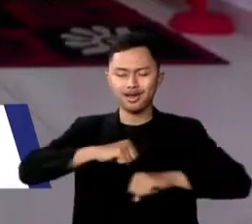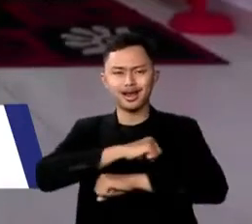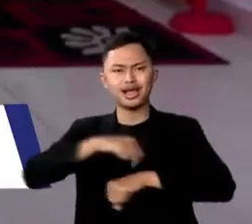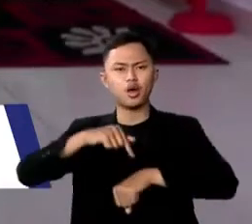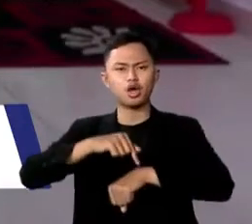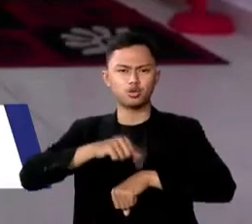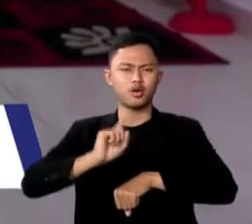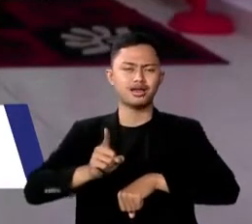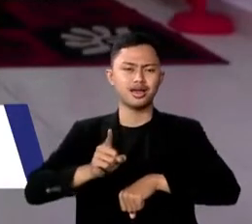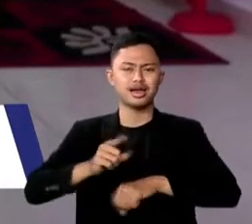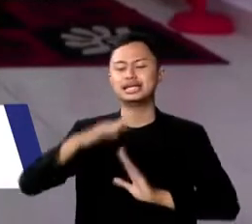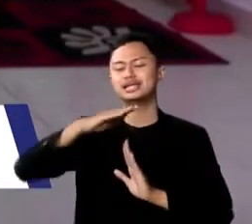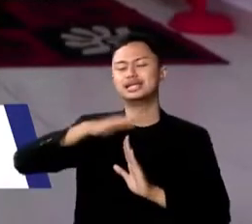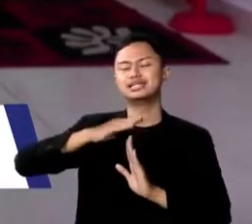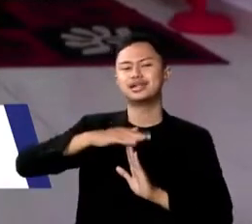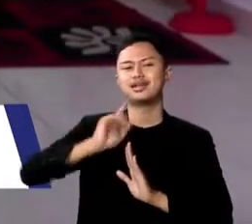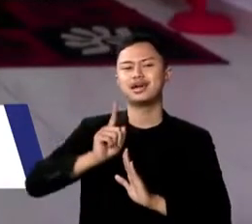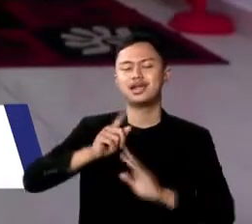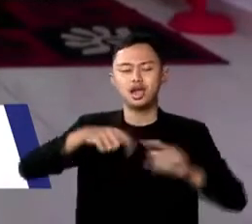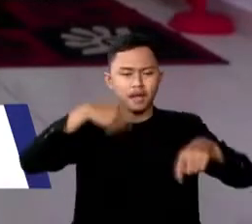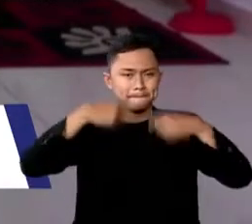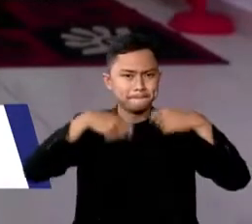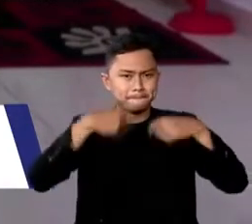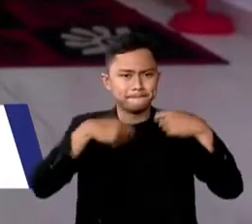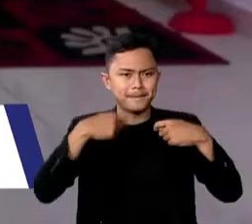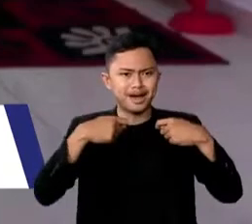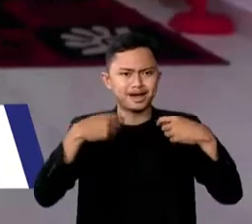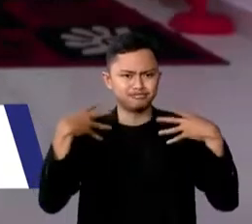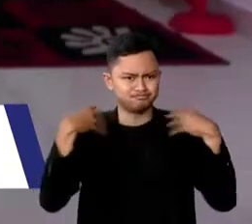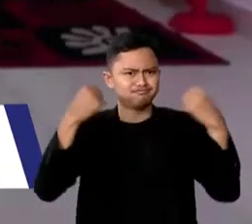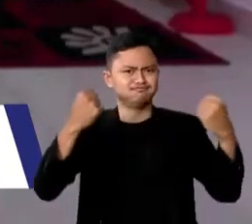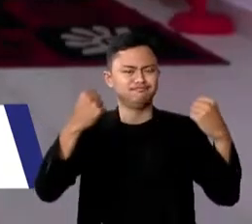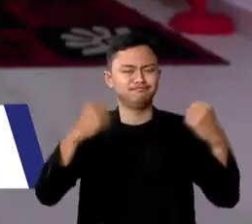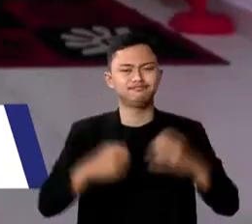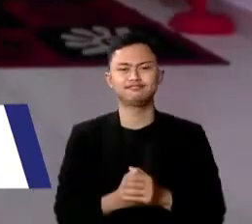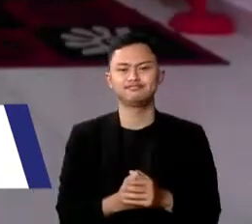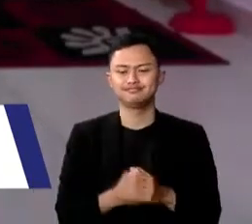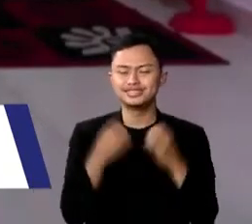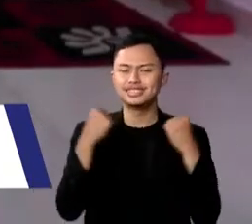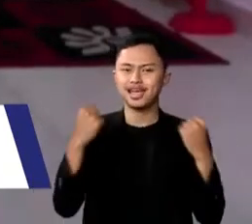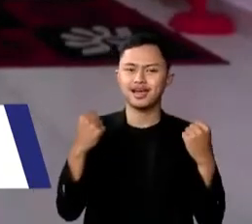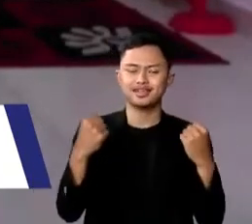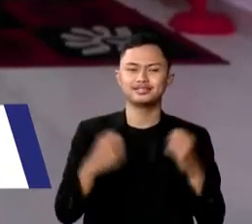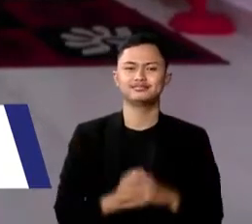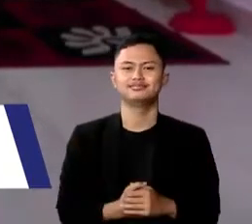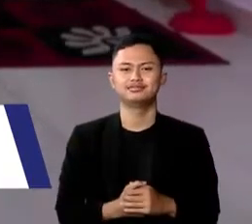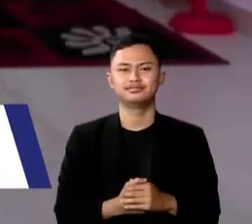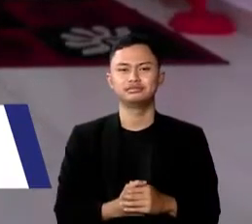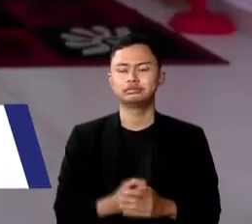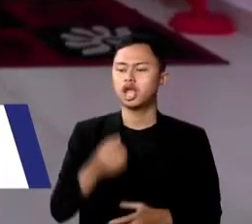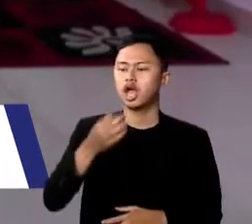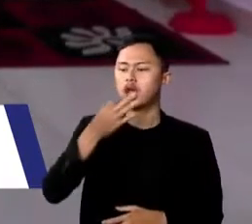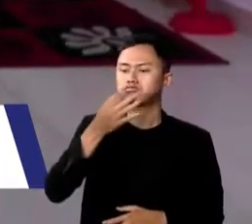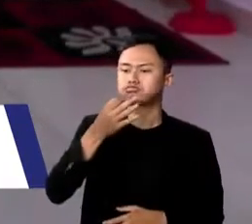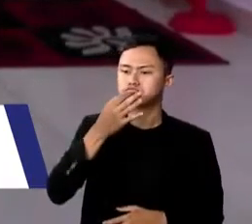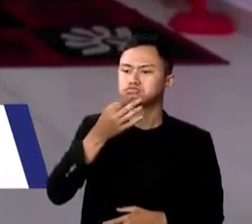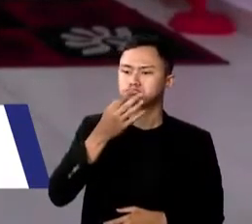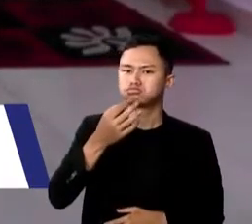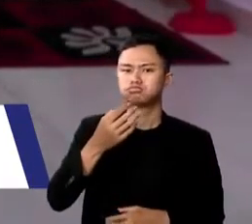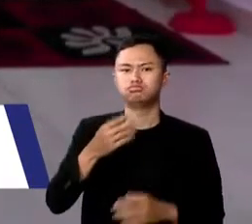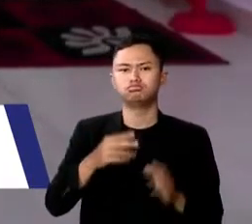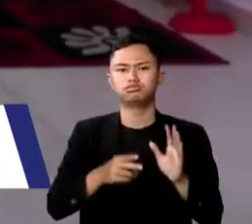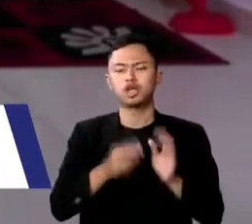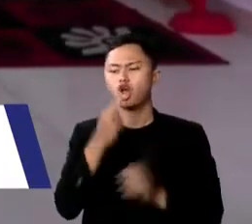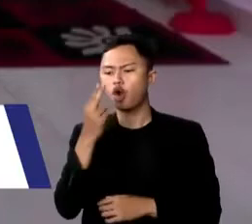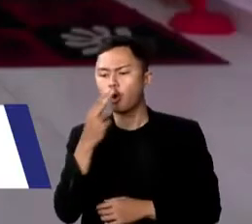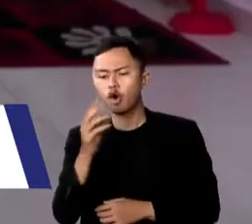olahraga ada waktu istirahat makan juga yang yang bergizi yang sehat tidak ngemil tidak minum tidak